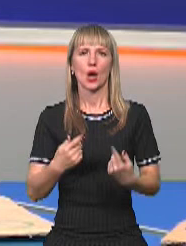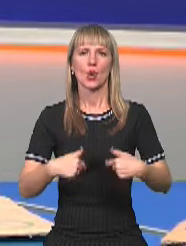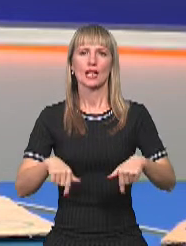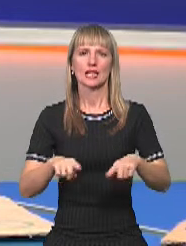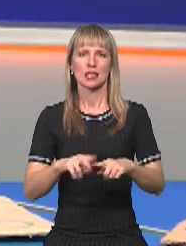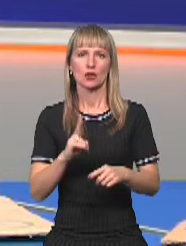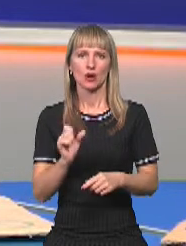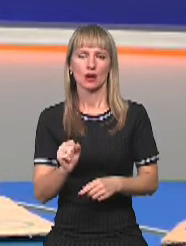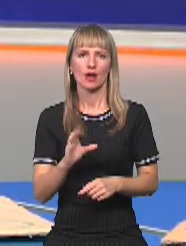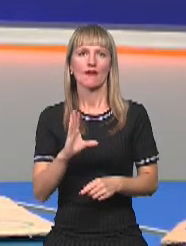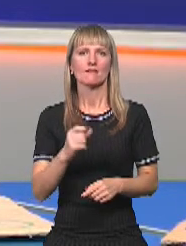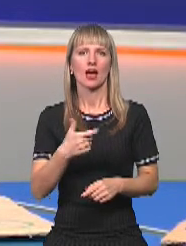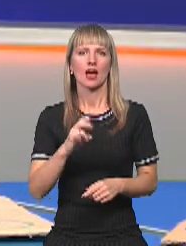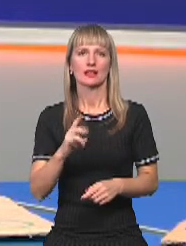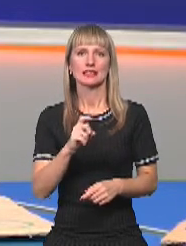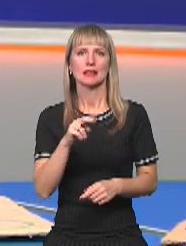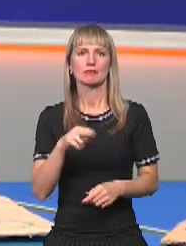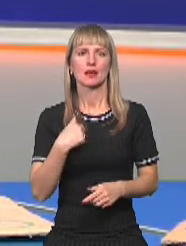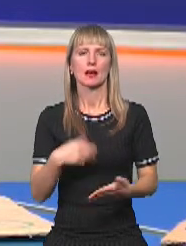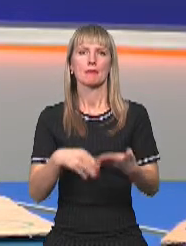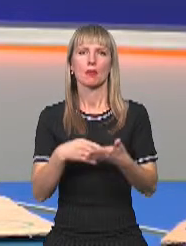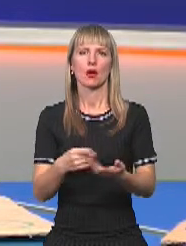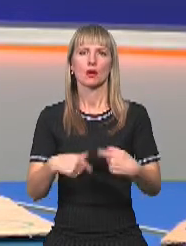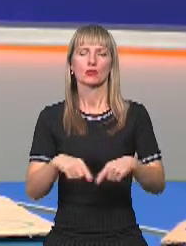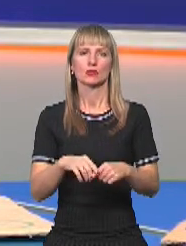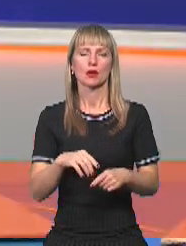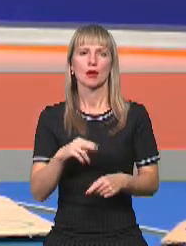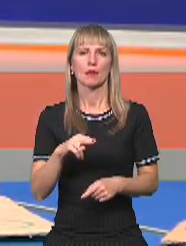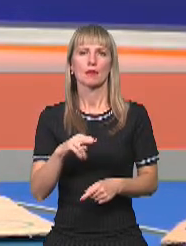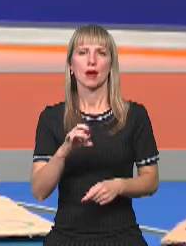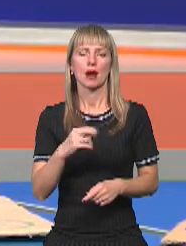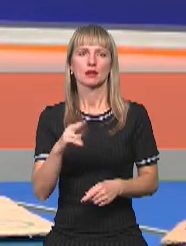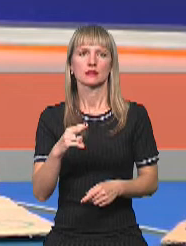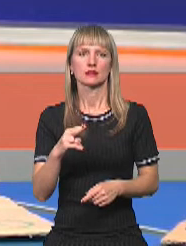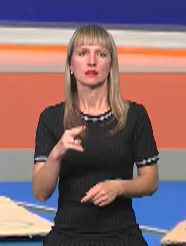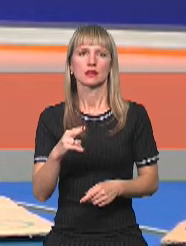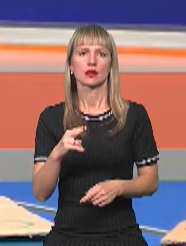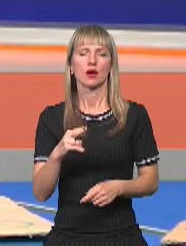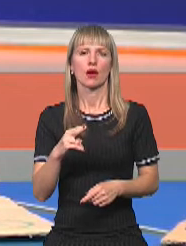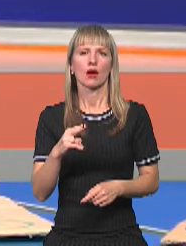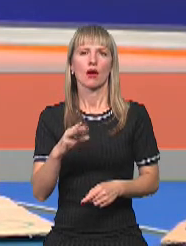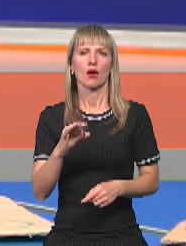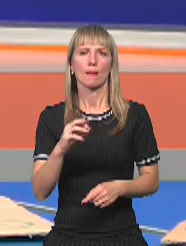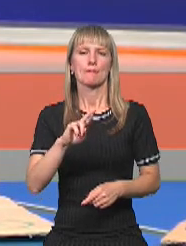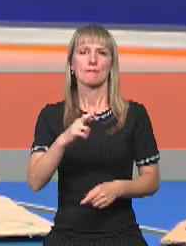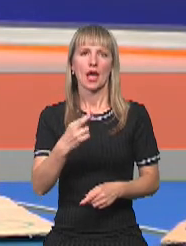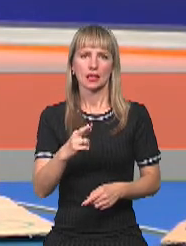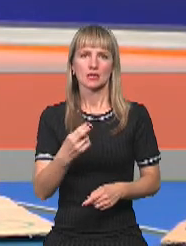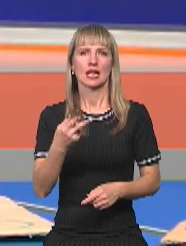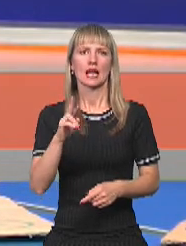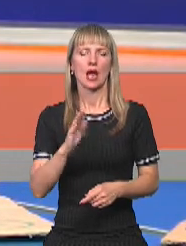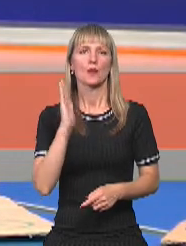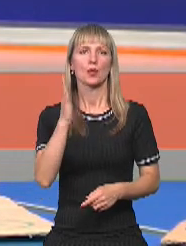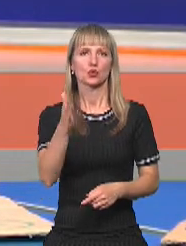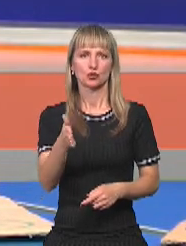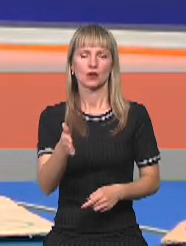організаторка Vegan ZP. Я допомагала організовувати Friday for Future в Запорожжі в маї. Fridays for Future – це п'ятниці для майбутнього. П'ятниця